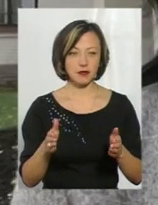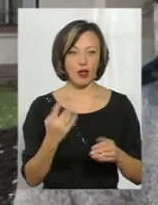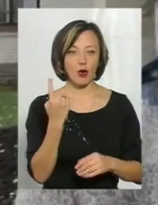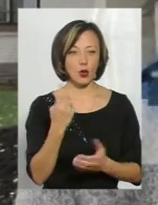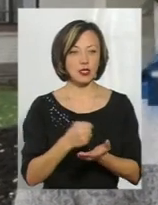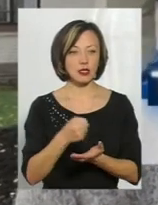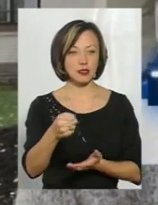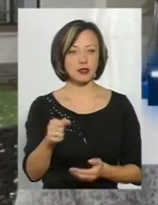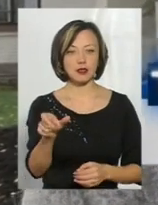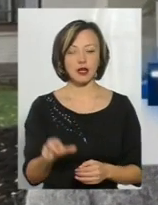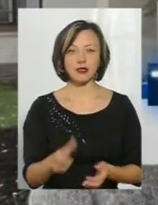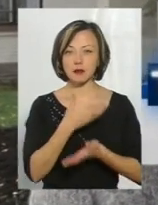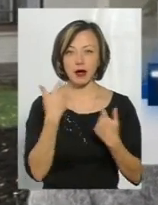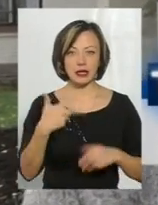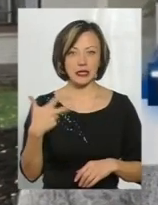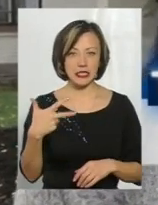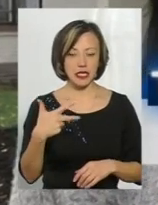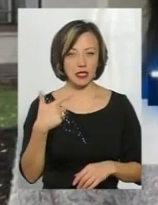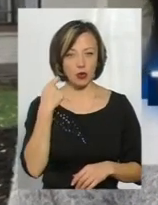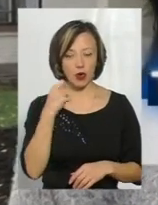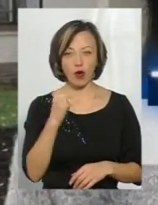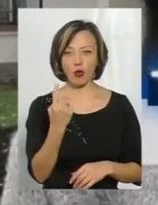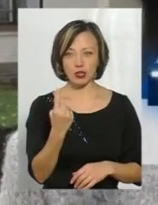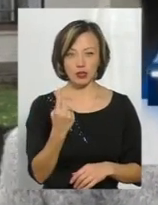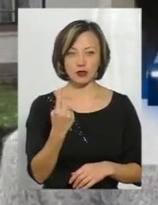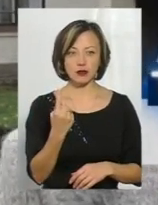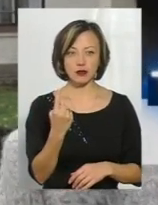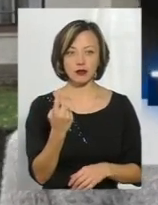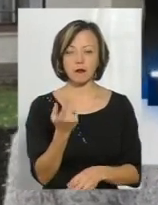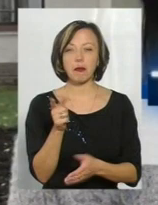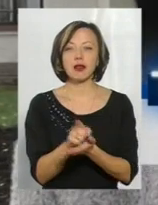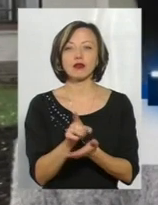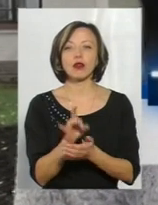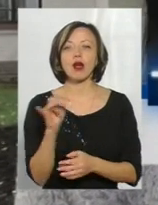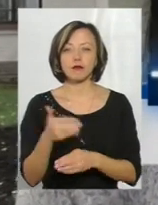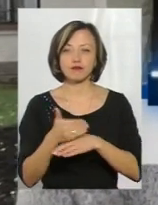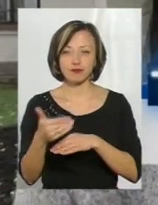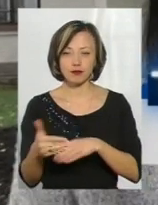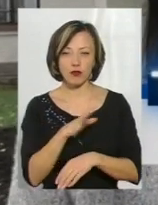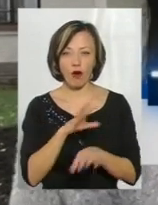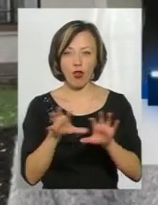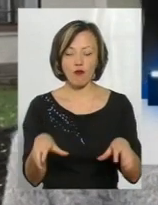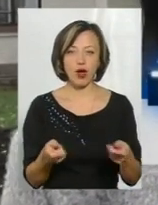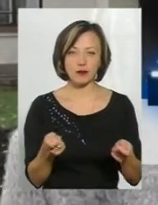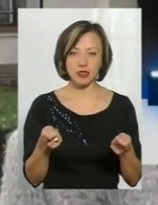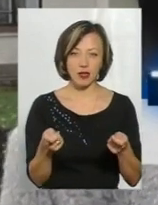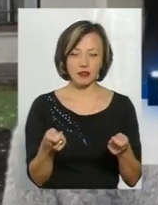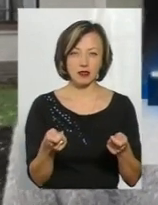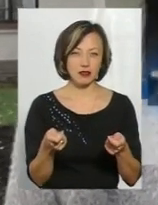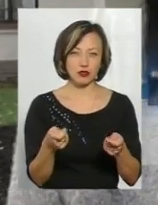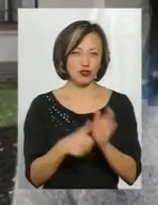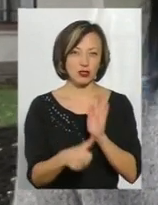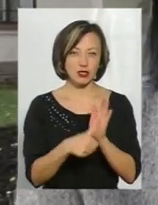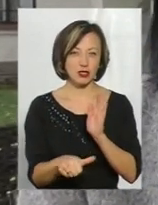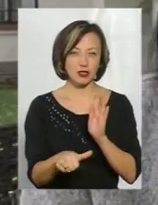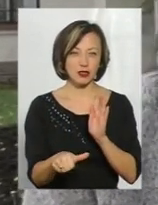один кандидат, якому там немає 30 років, і один, який вже далеко пенсіонер і був там теж головою адміністрації, якому там